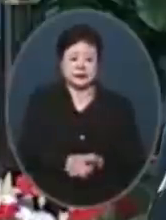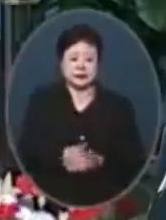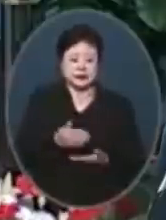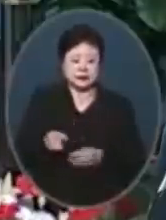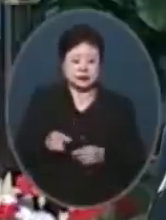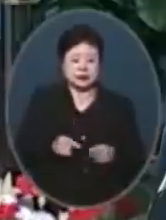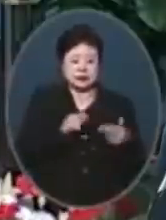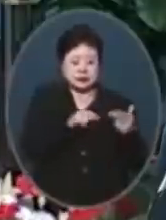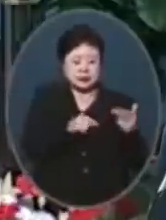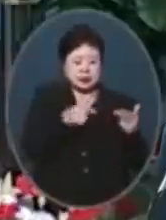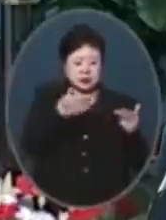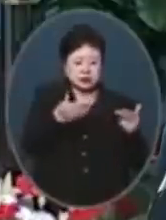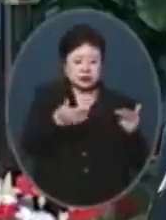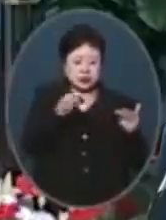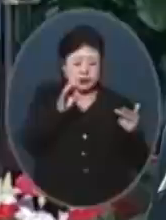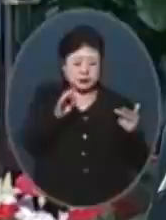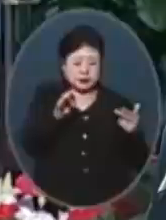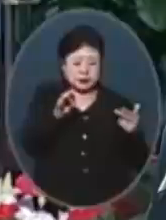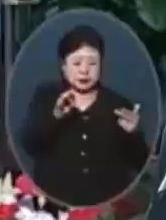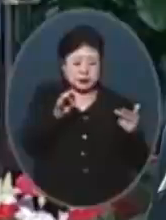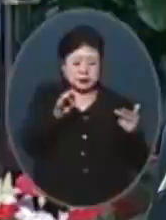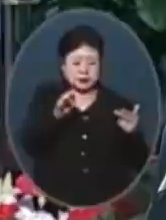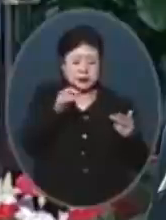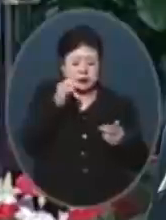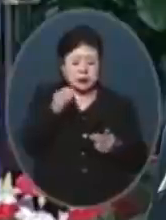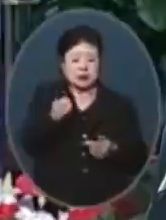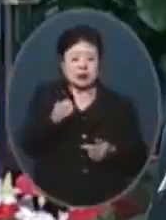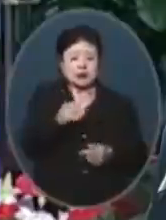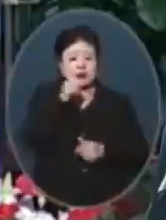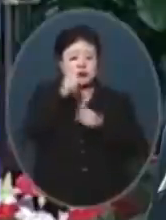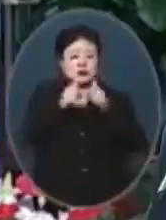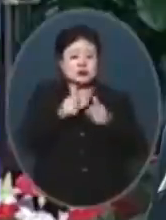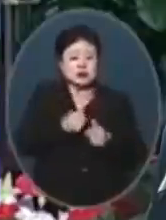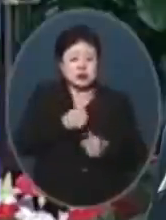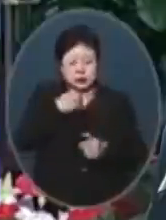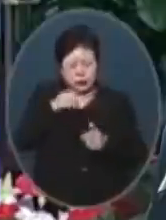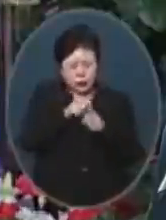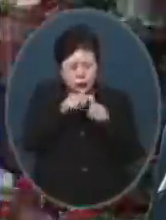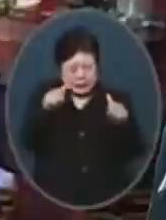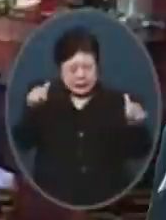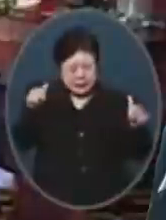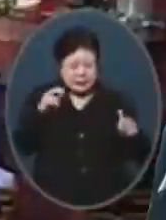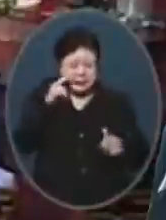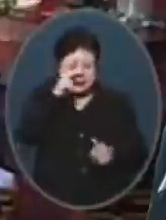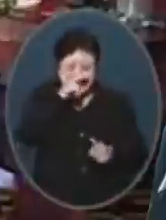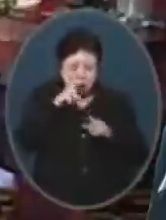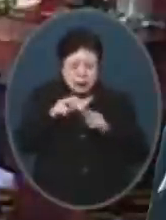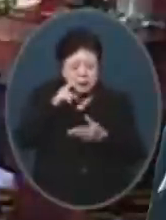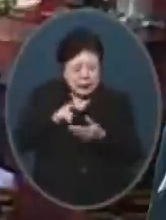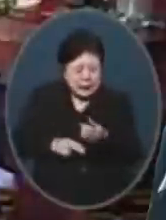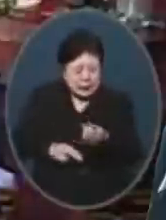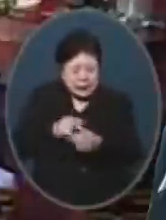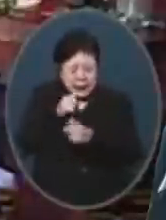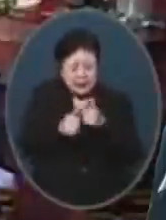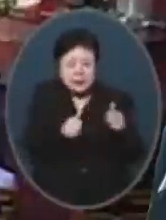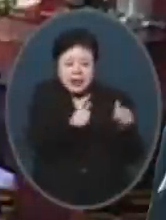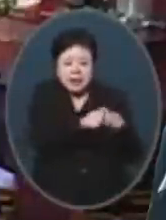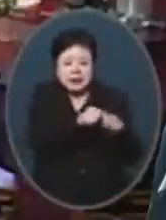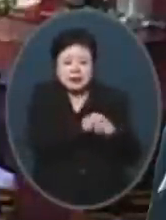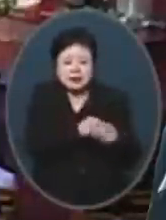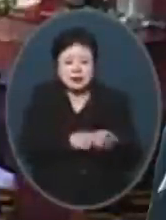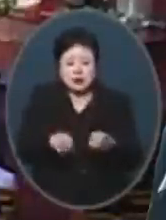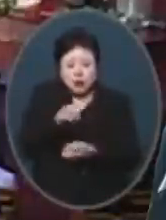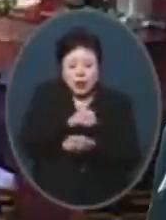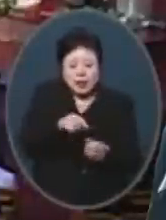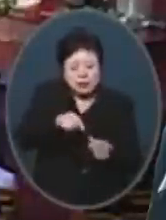사도행전 7장 9절로 10절에 보면 여러 조상의 요셉을 시기하여 애굽에 팔았더니 하나님이 그와 함께 계셔서 그